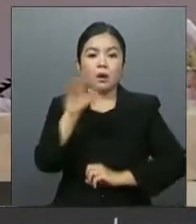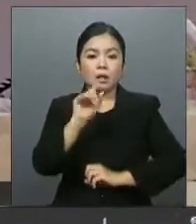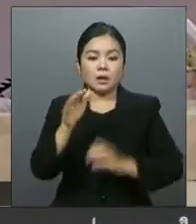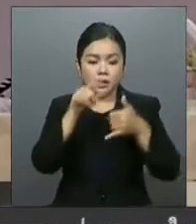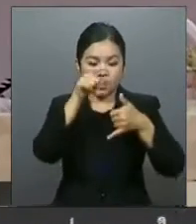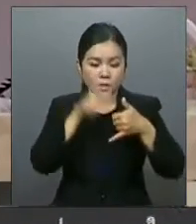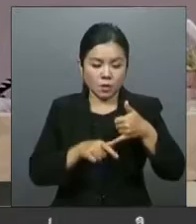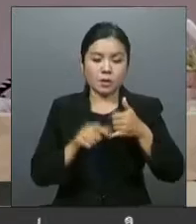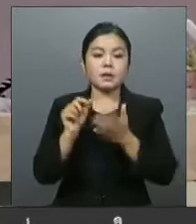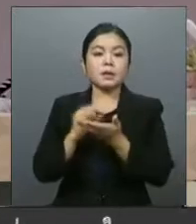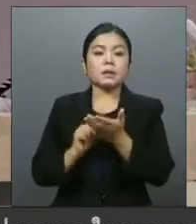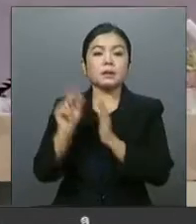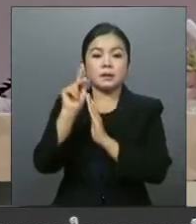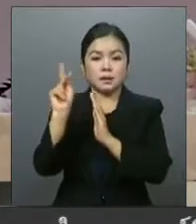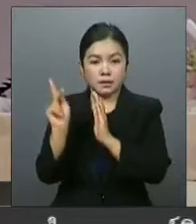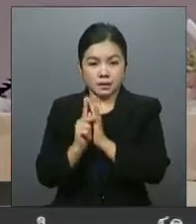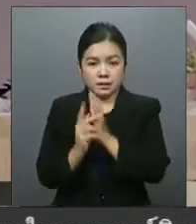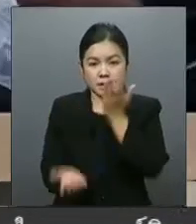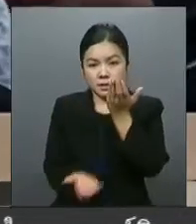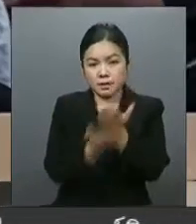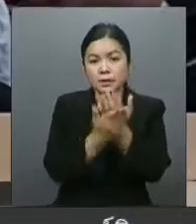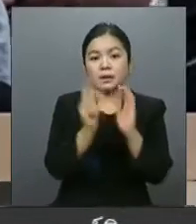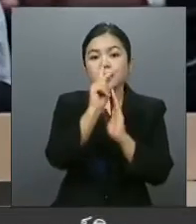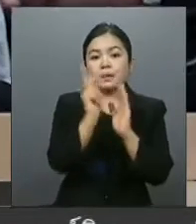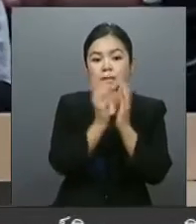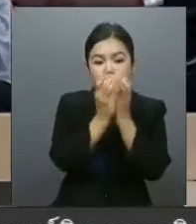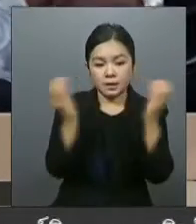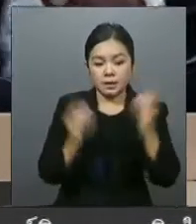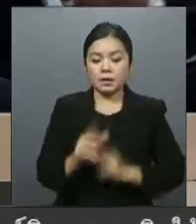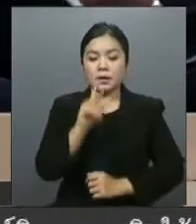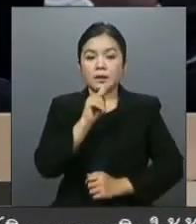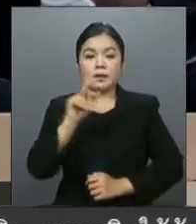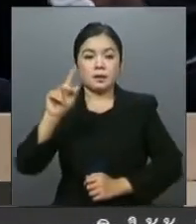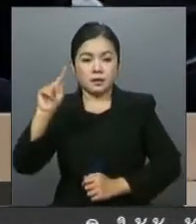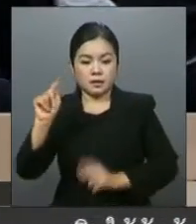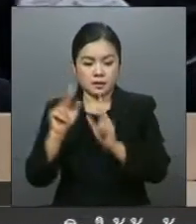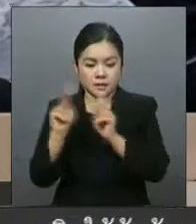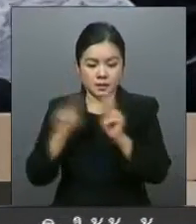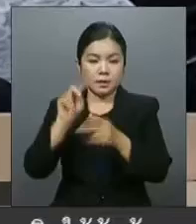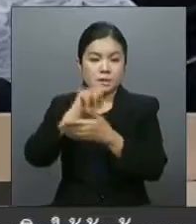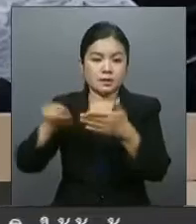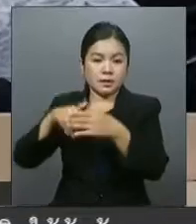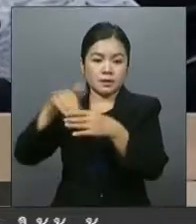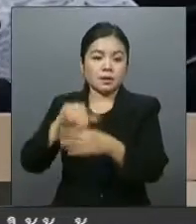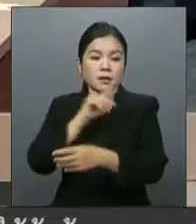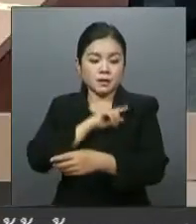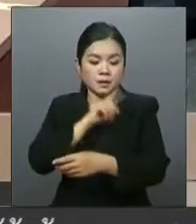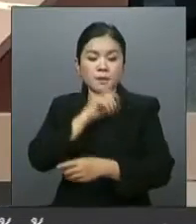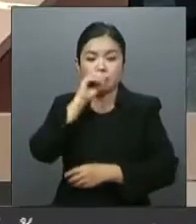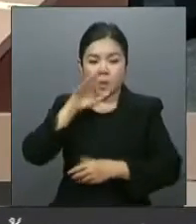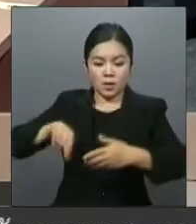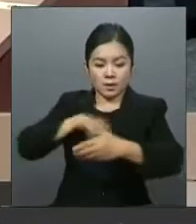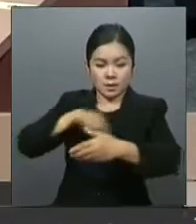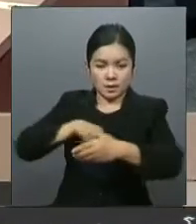ในร่างพระราชบัญญัติประกอบรัฐธรรมนูญว่าด้วยคณะกรรมการการเลือกตั้งหรือกกต.แล้วประเด็นการบริหารจัดการภายในมาต